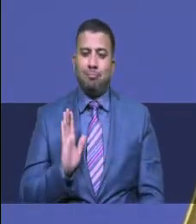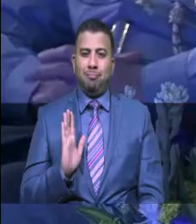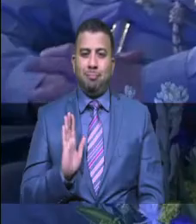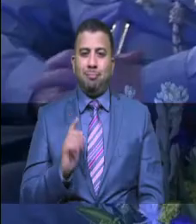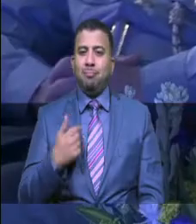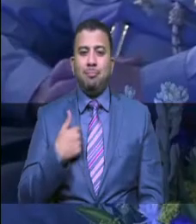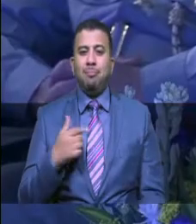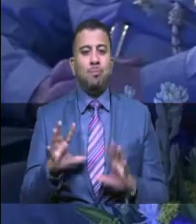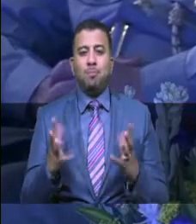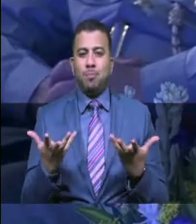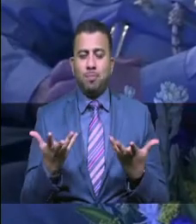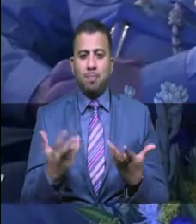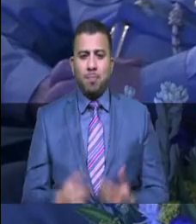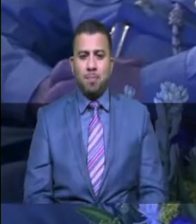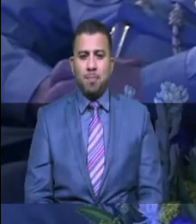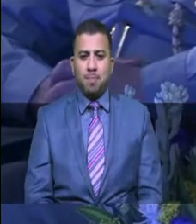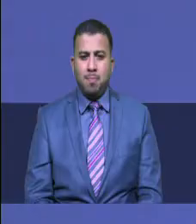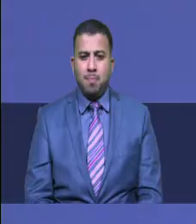وإنما